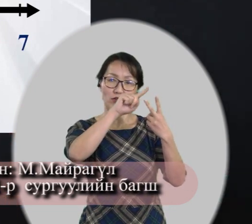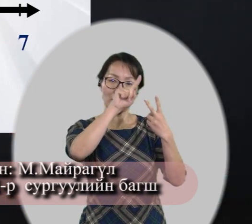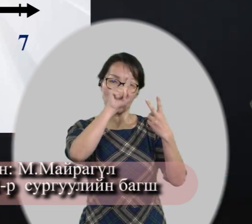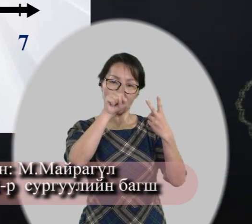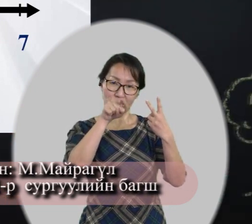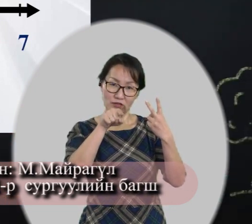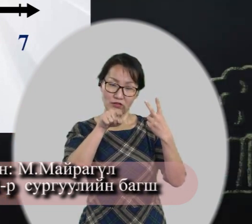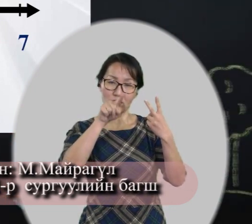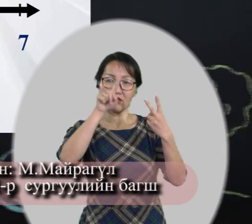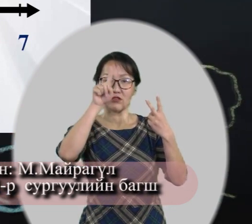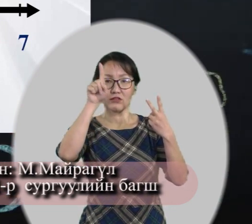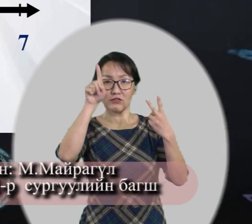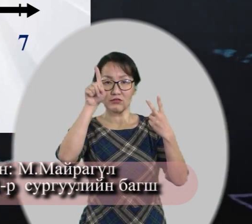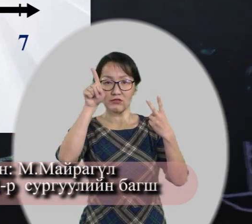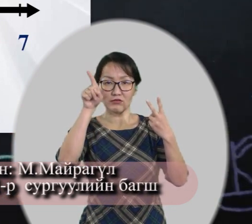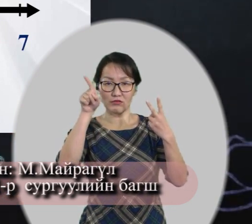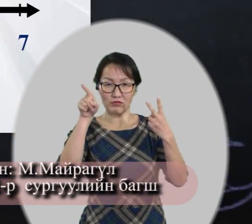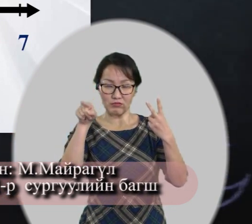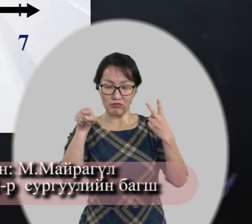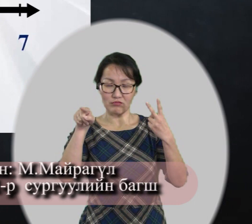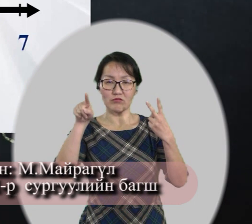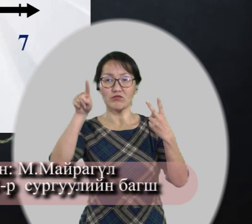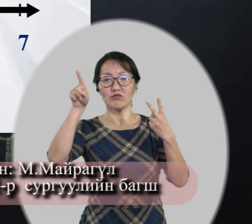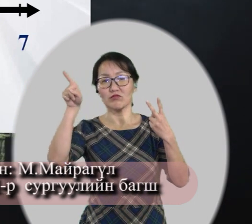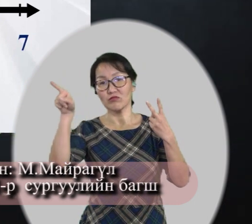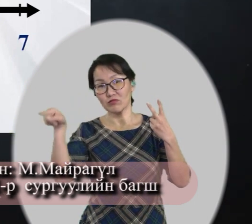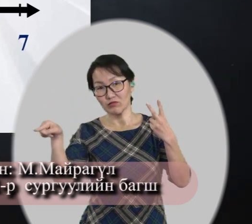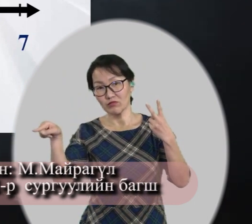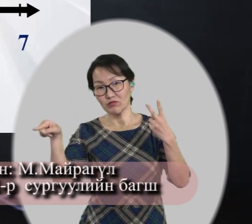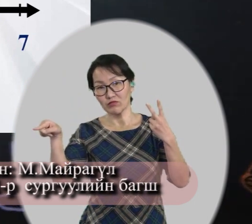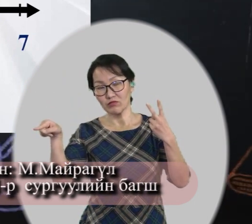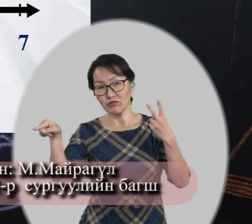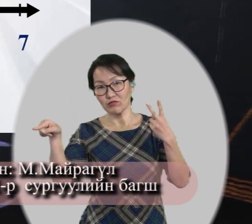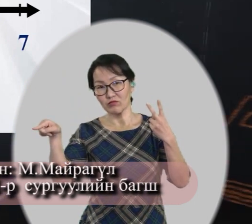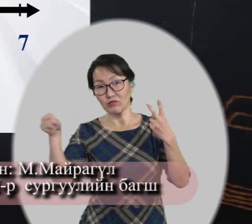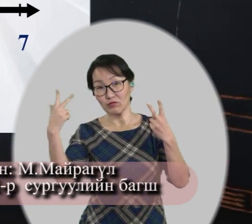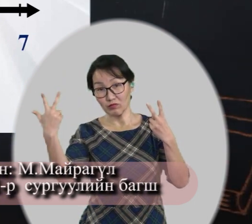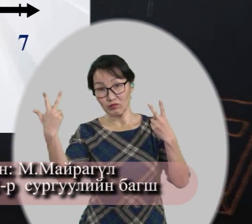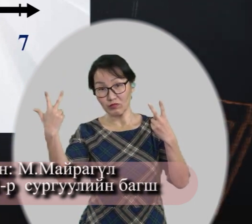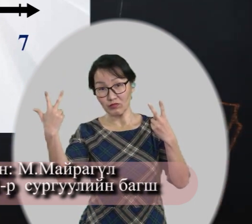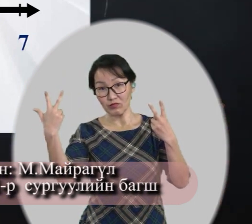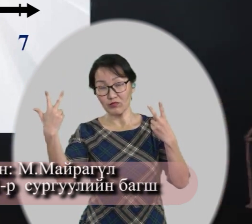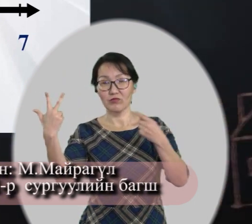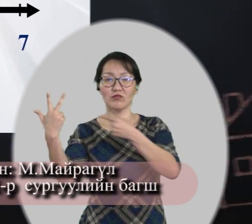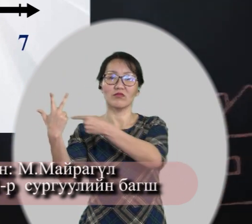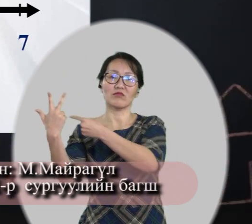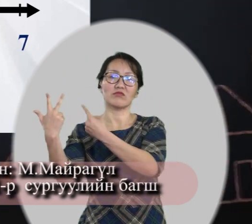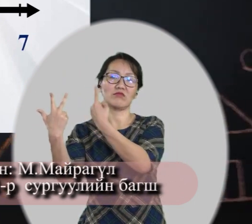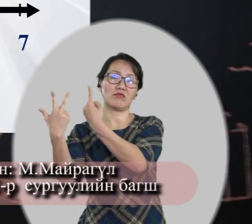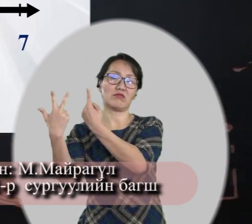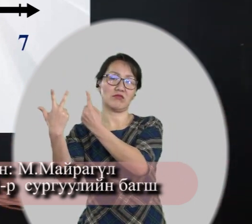2, 3. Қоян. Оңға қарай 2 бірлік секіріп, қайтадан кері солға қарай 3 бірлік